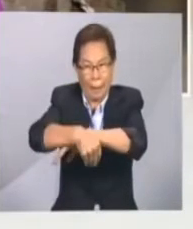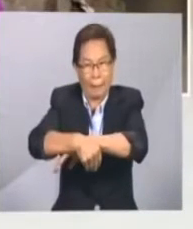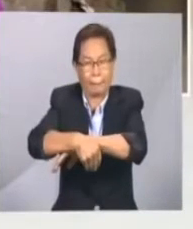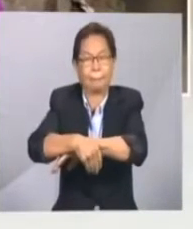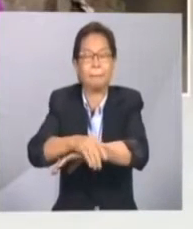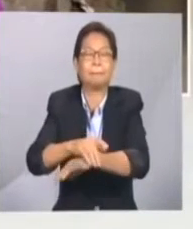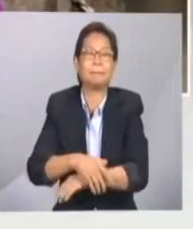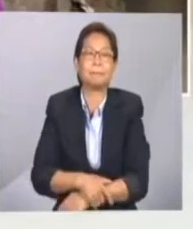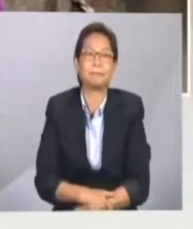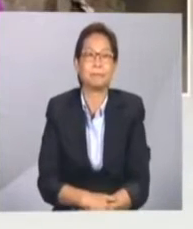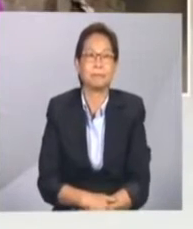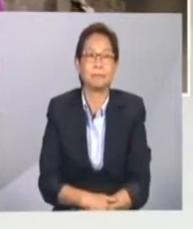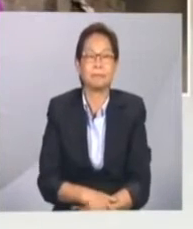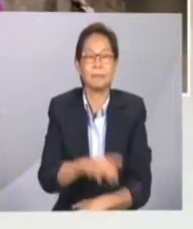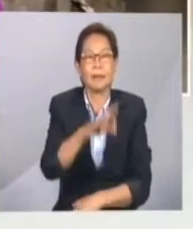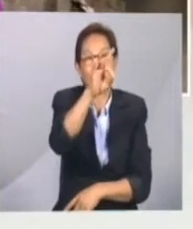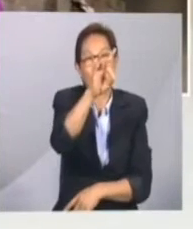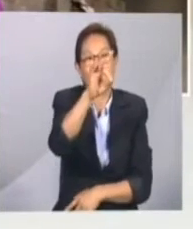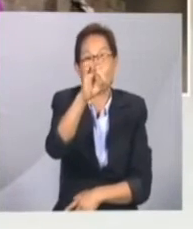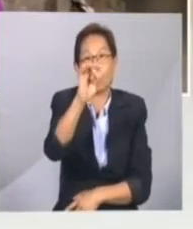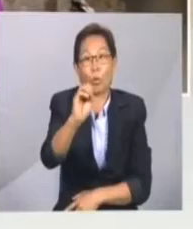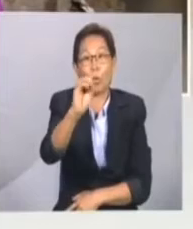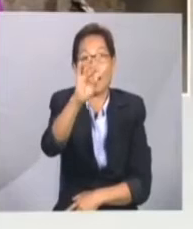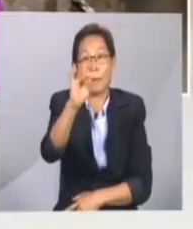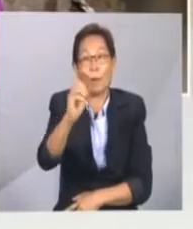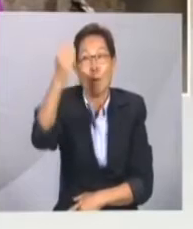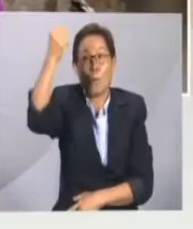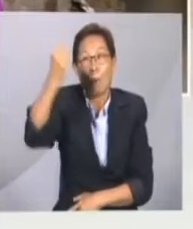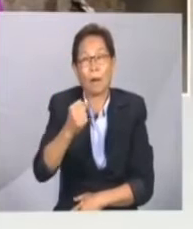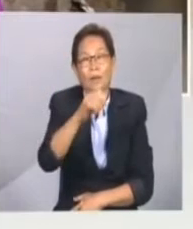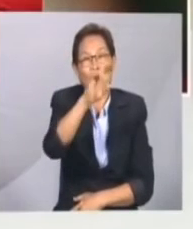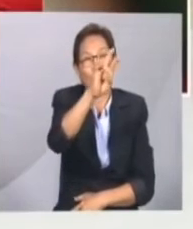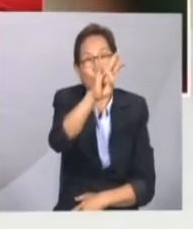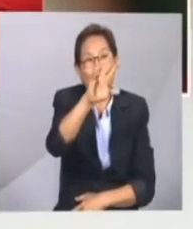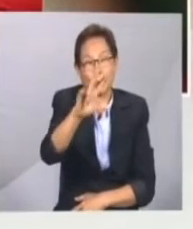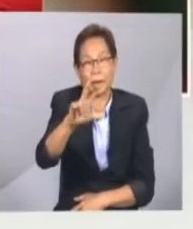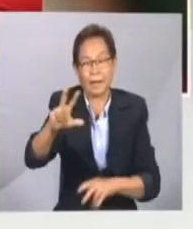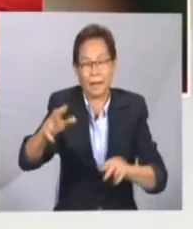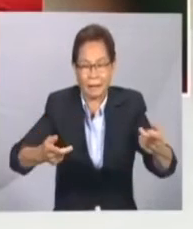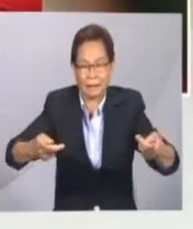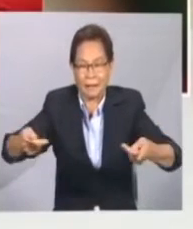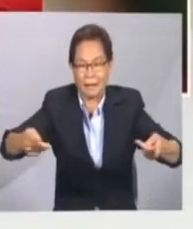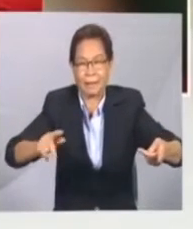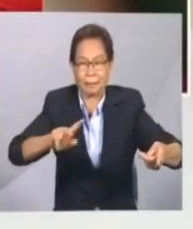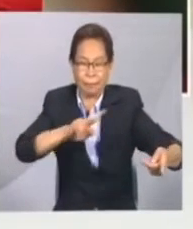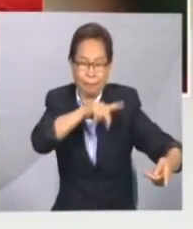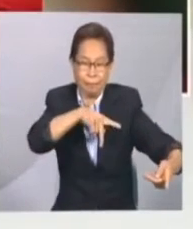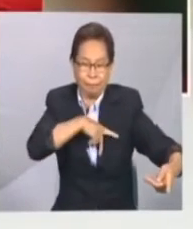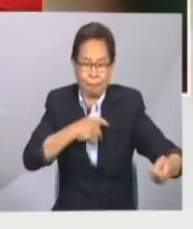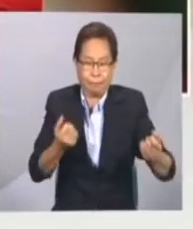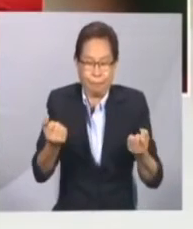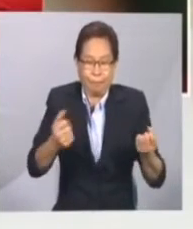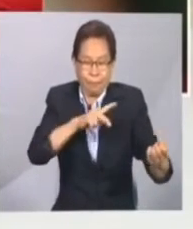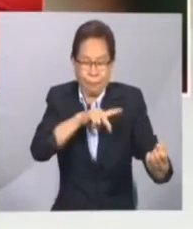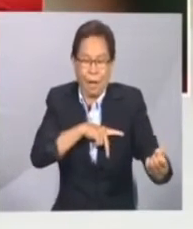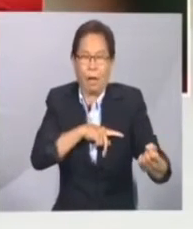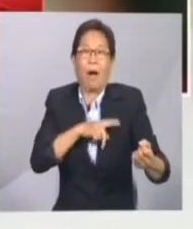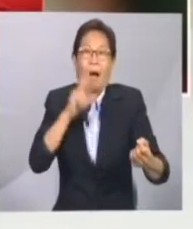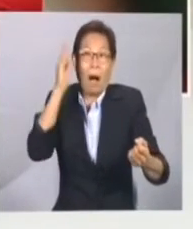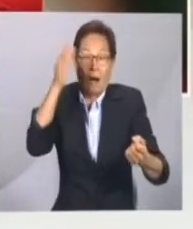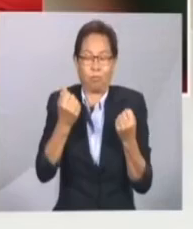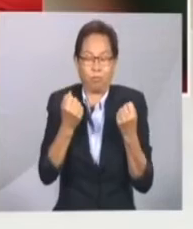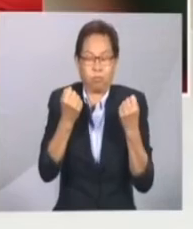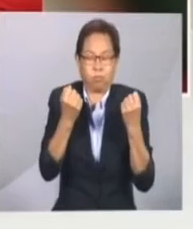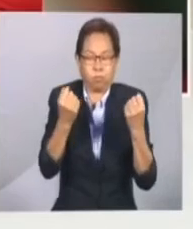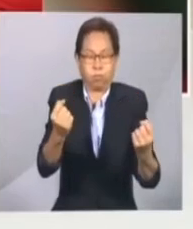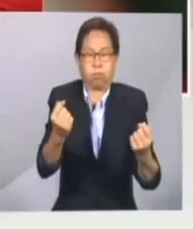nanti. Sebanyak 80 bas dan 73 kenderaan persendirian yang akan digunakan